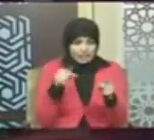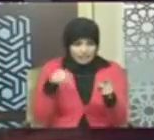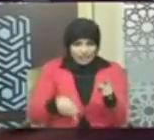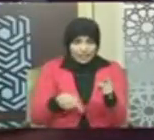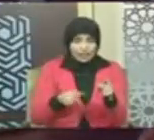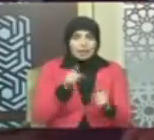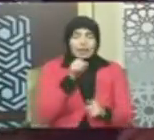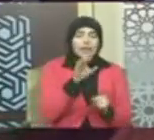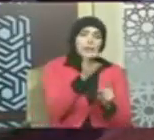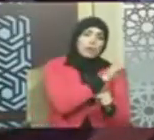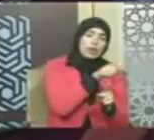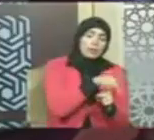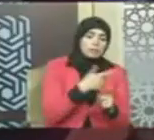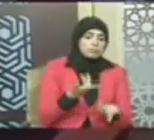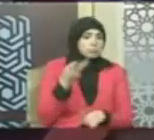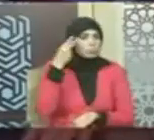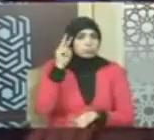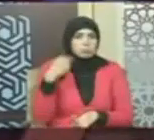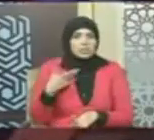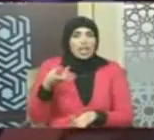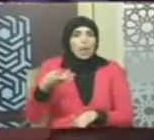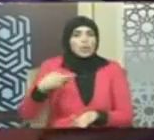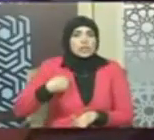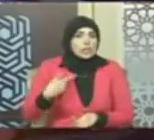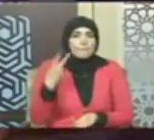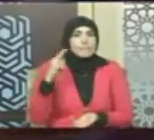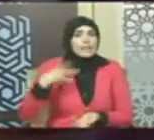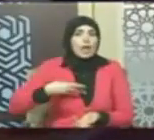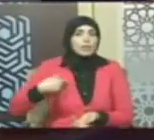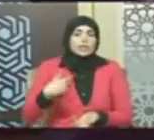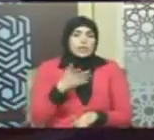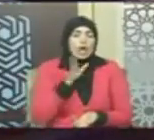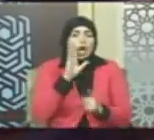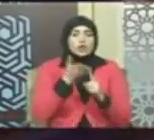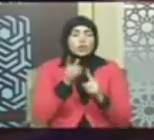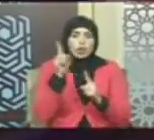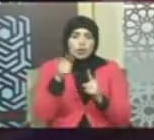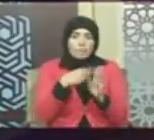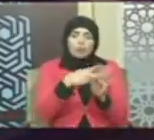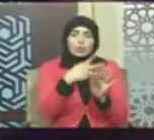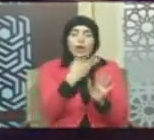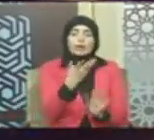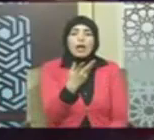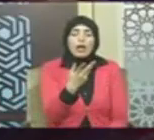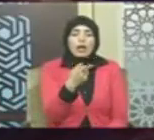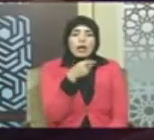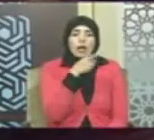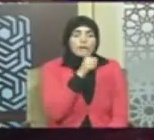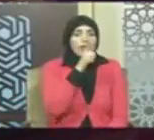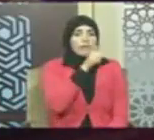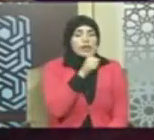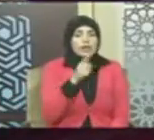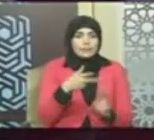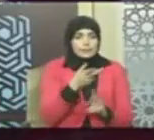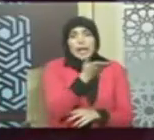يا جليبيب؟ يقول له: ومن يزوجني يا رسول الله؟ ففي الثالثة قال له: